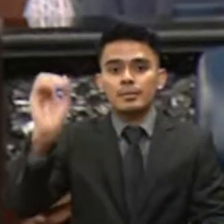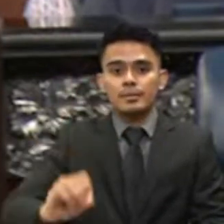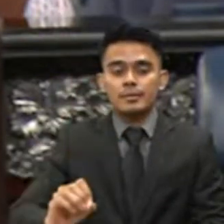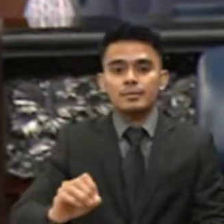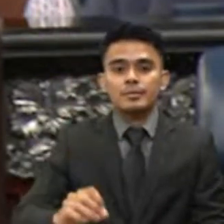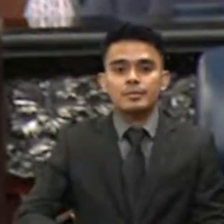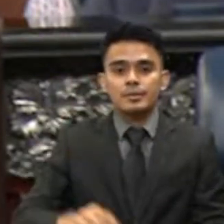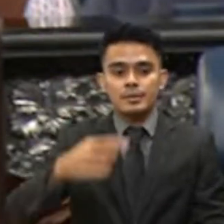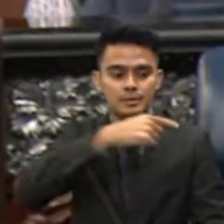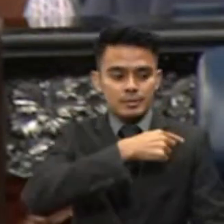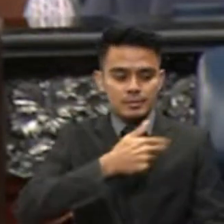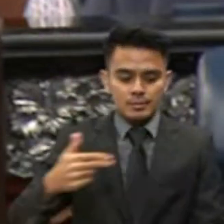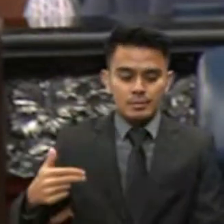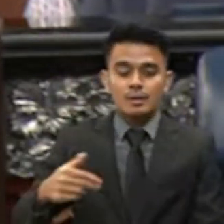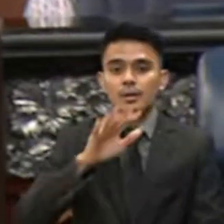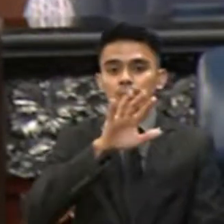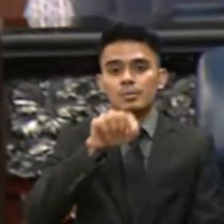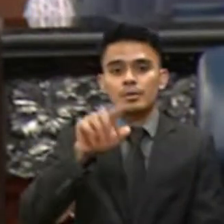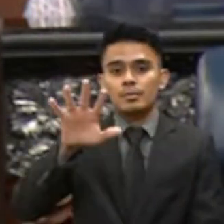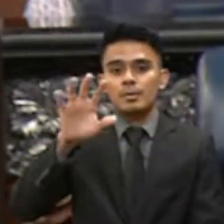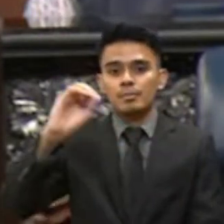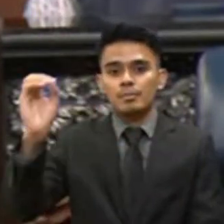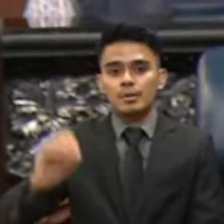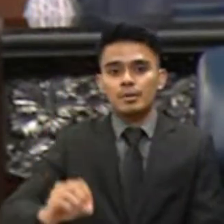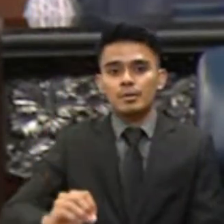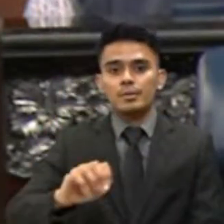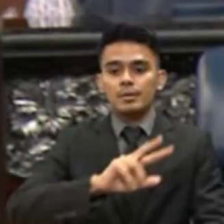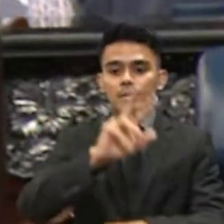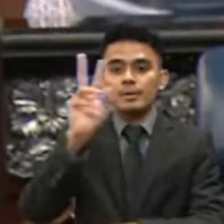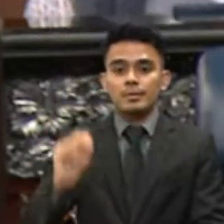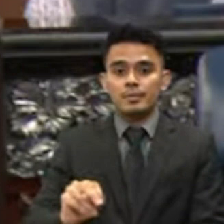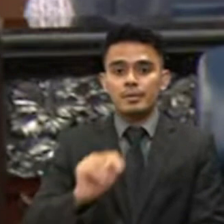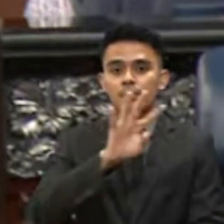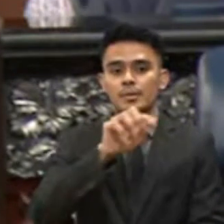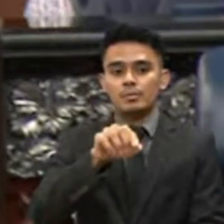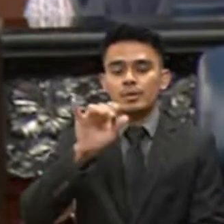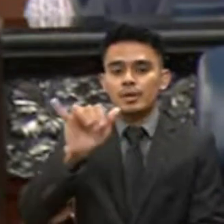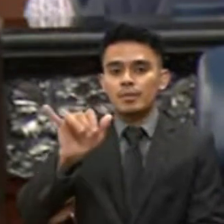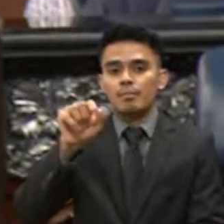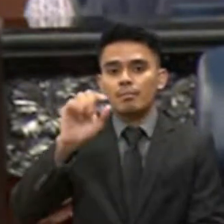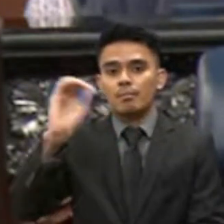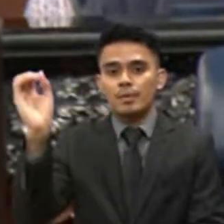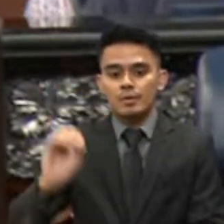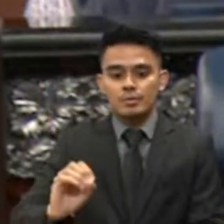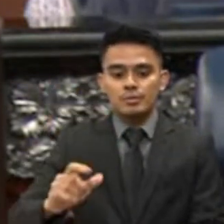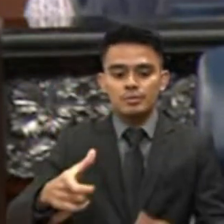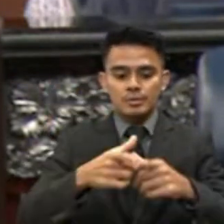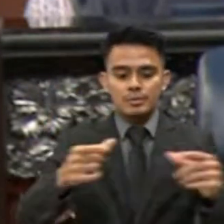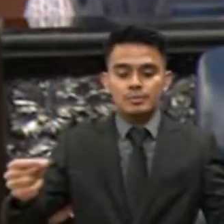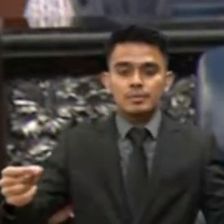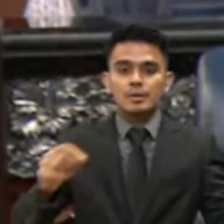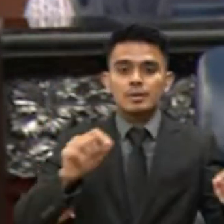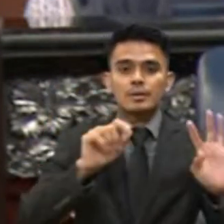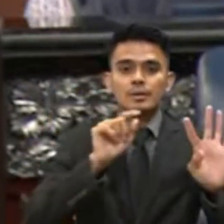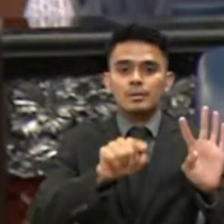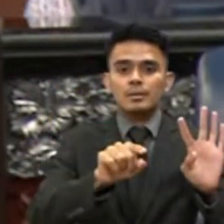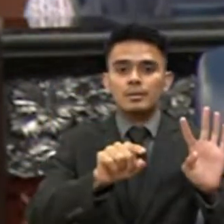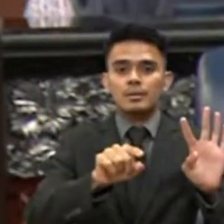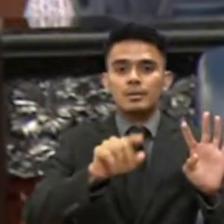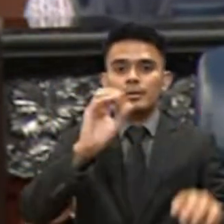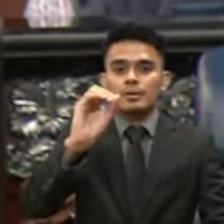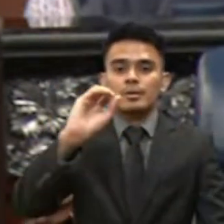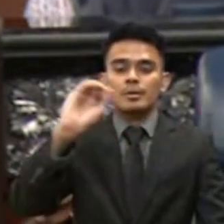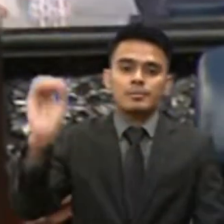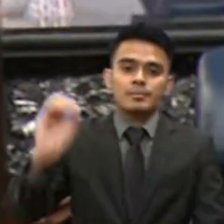Indonesia 5 pekan 500 Vietnam 4 kepulauan 600 jepun 4 populalahan